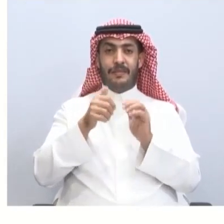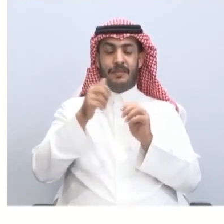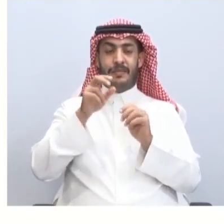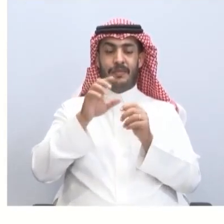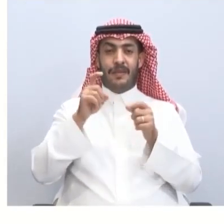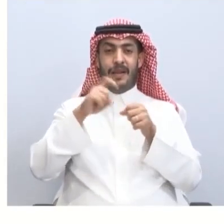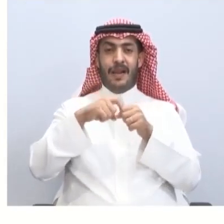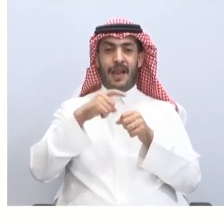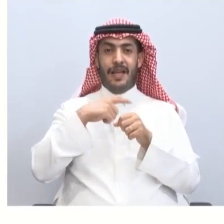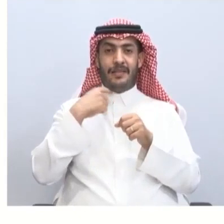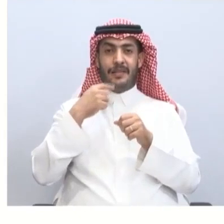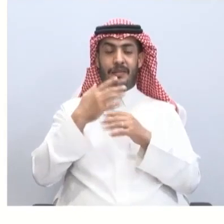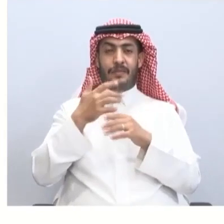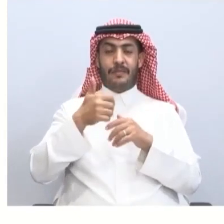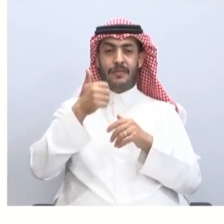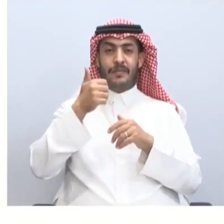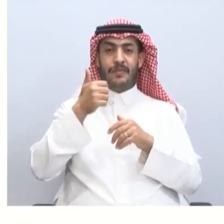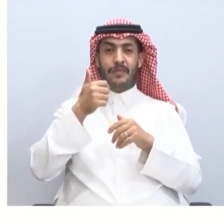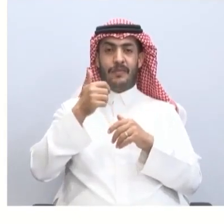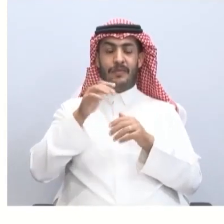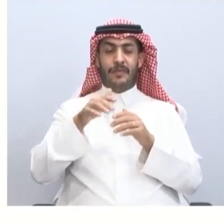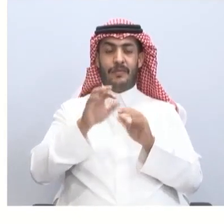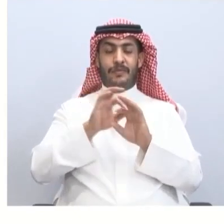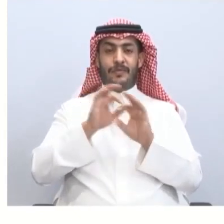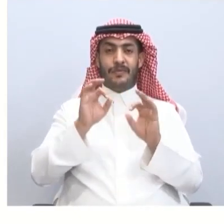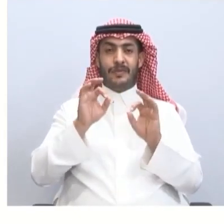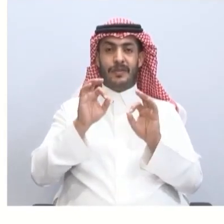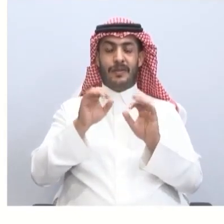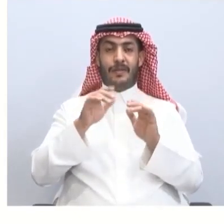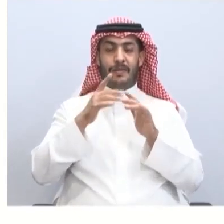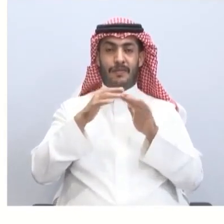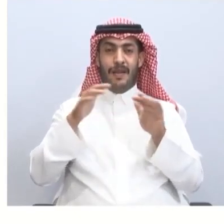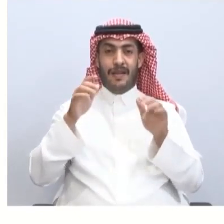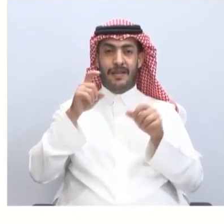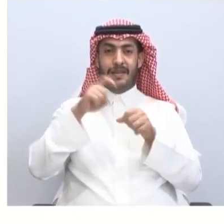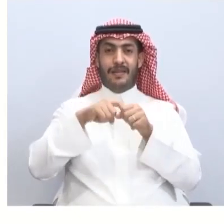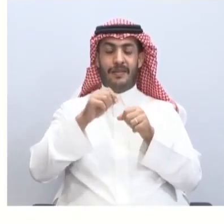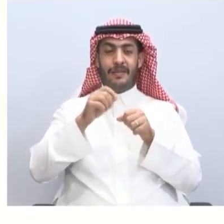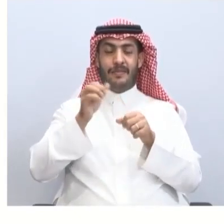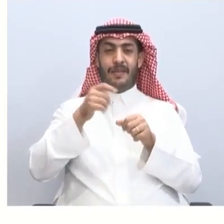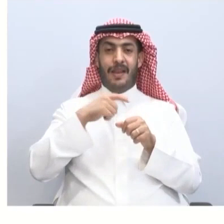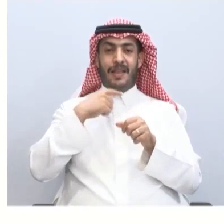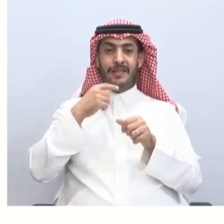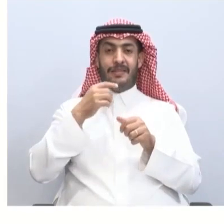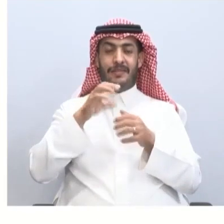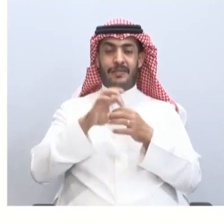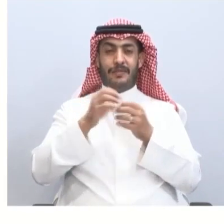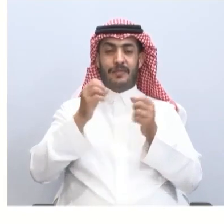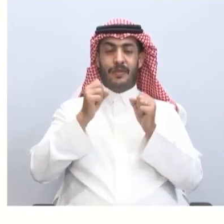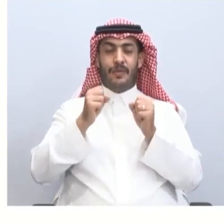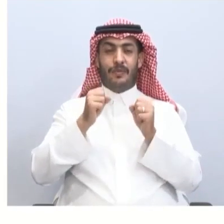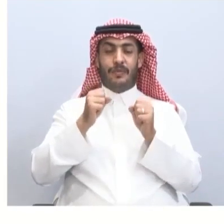من ضم الاحساء استطاعت واصبح هناك منفذا بحريا للدوله مما اضفى لها